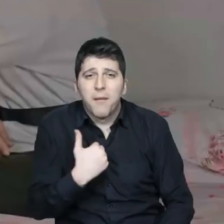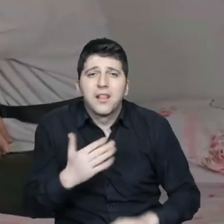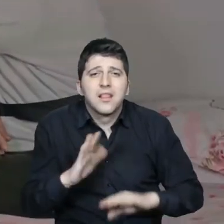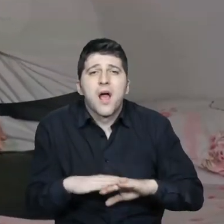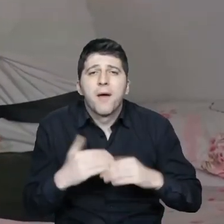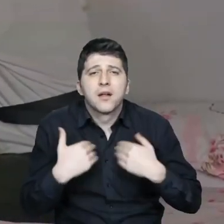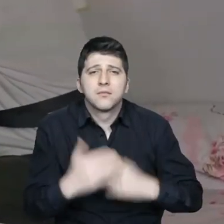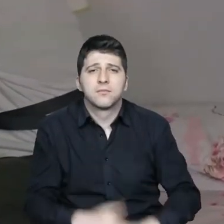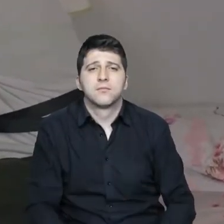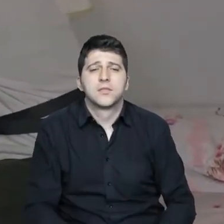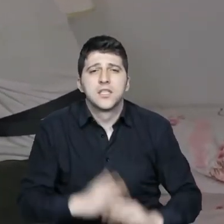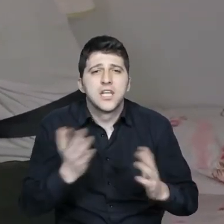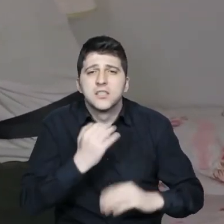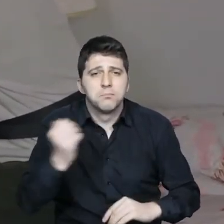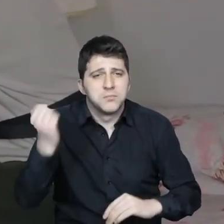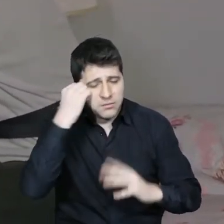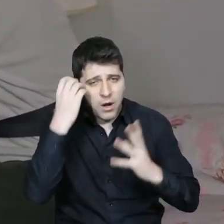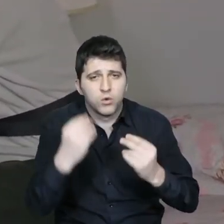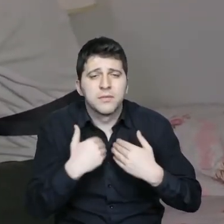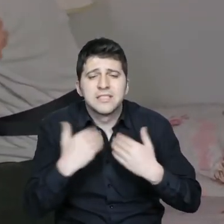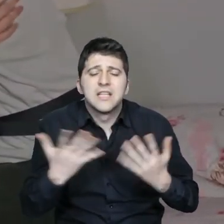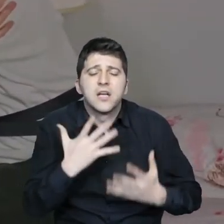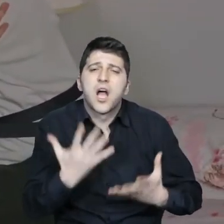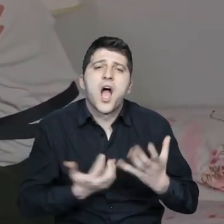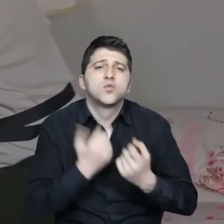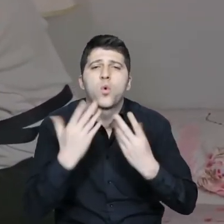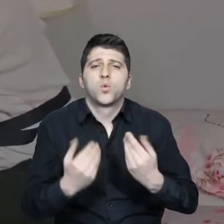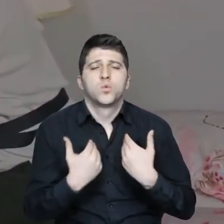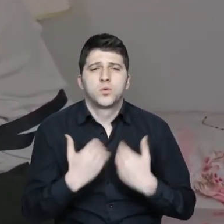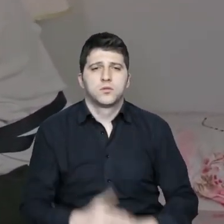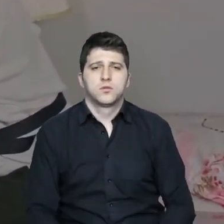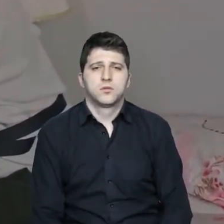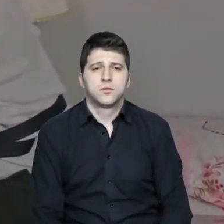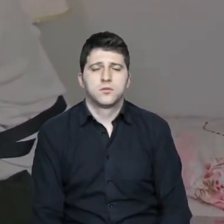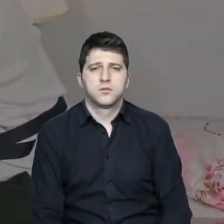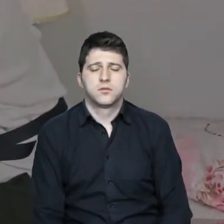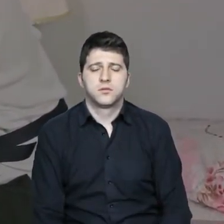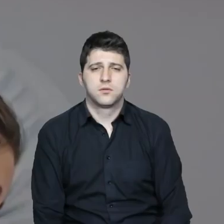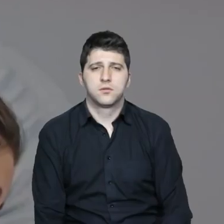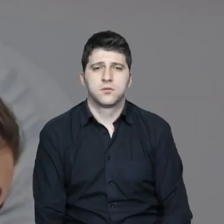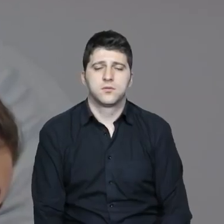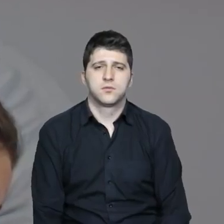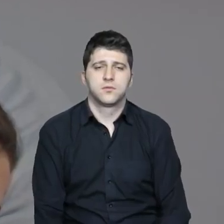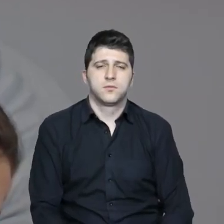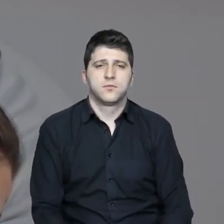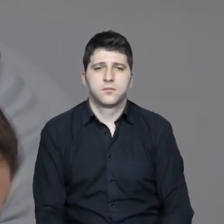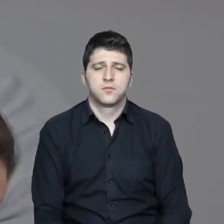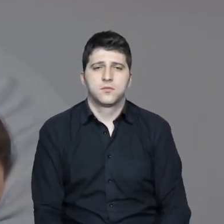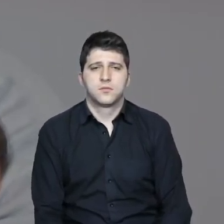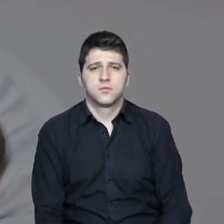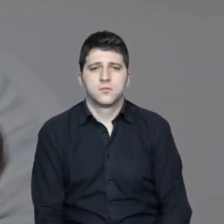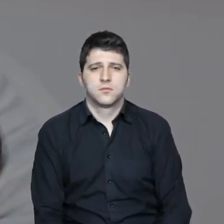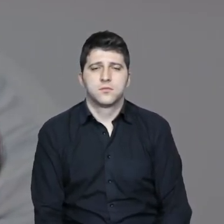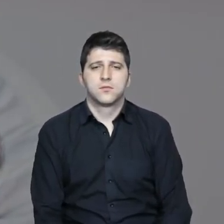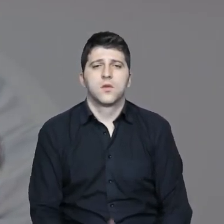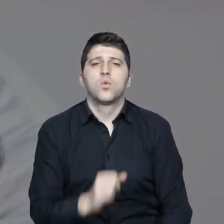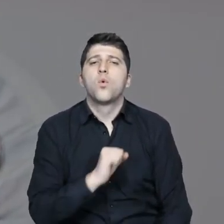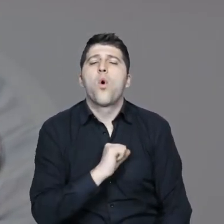yapardım? Nasıl pişman olurdum, nasıl acı çekerdim? Sarıldı İbrahim'e.